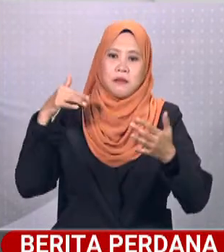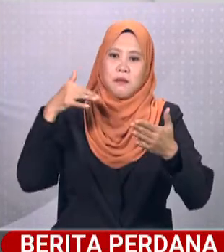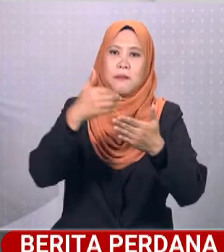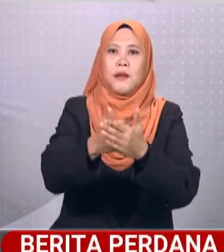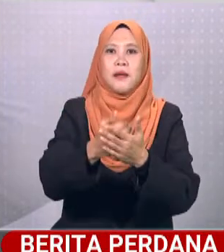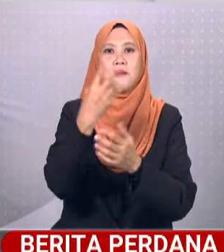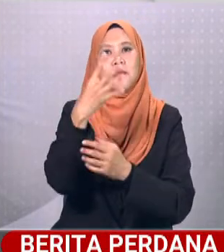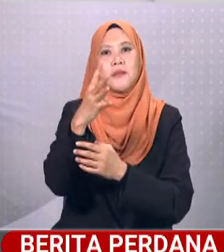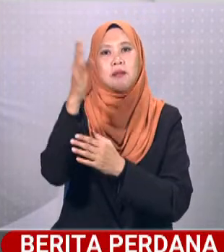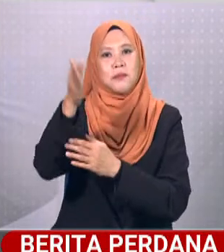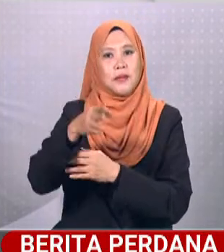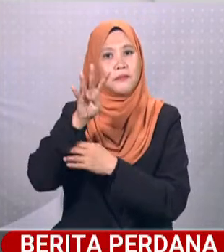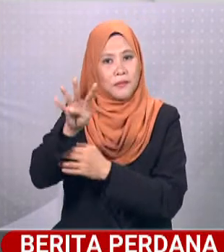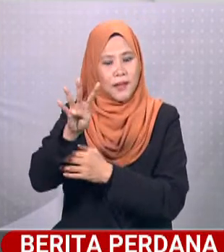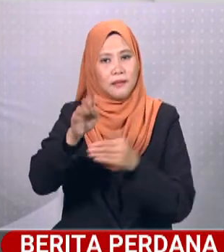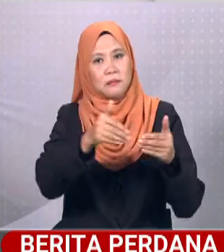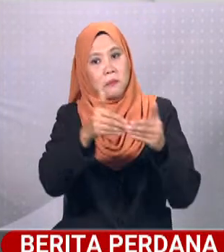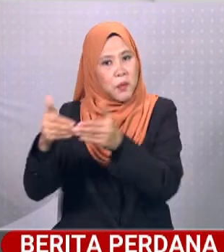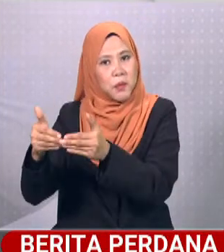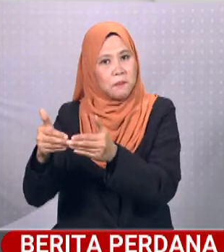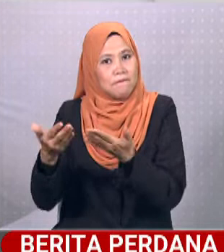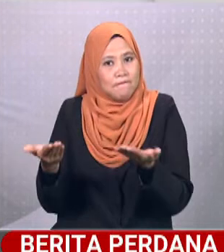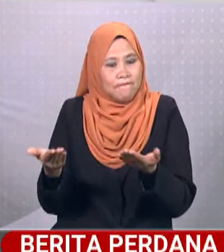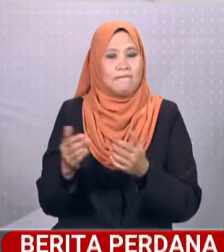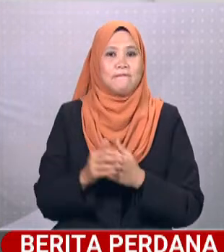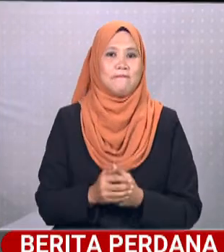sehingga 14 April ini dilanjutkan.